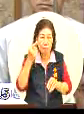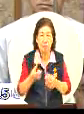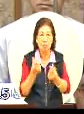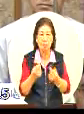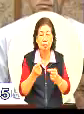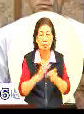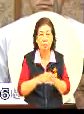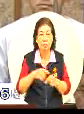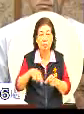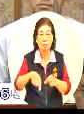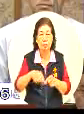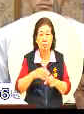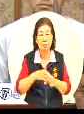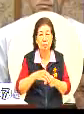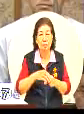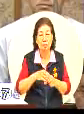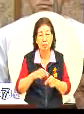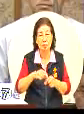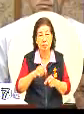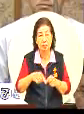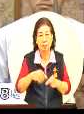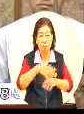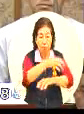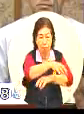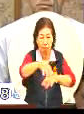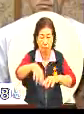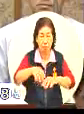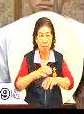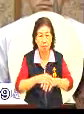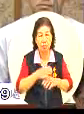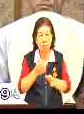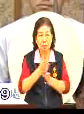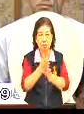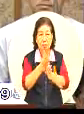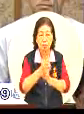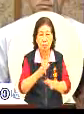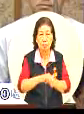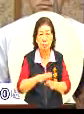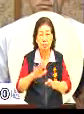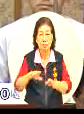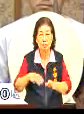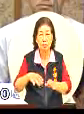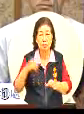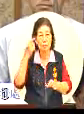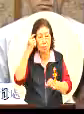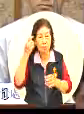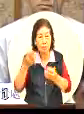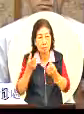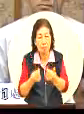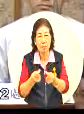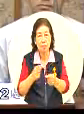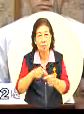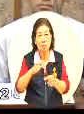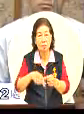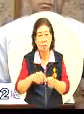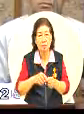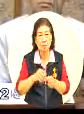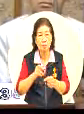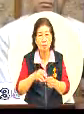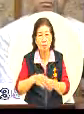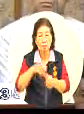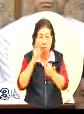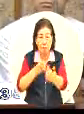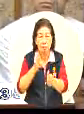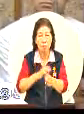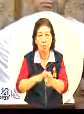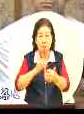货柜车进出在道路周边道路的部分哈，我们有达成一些共识，就是说要指定它那个货柜